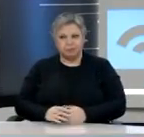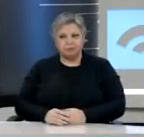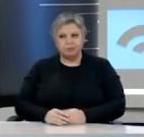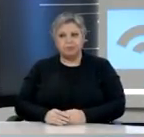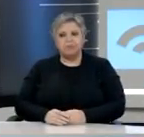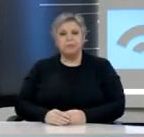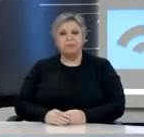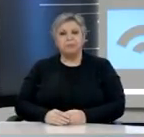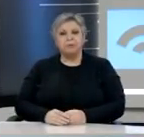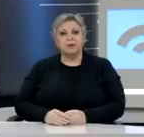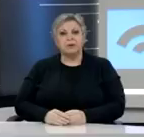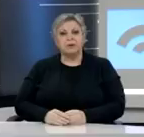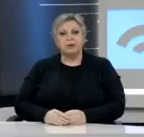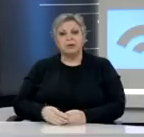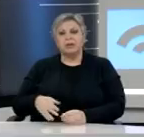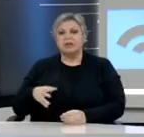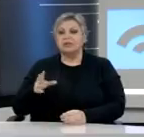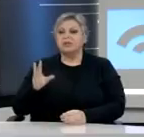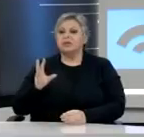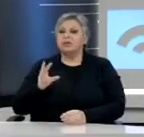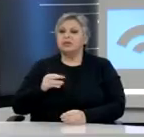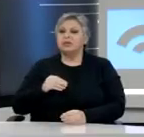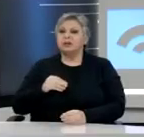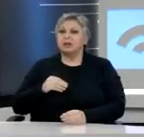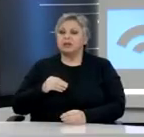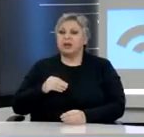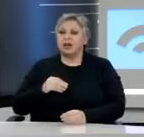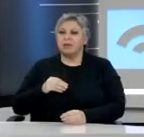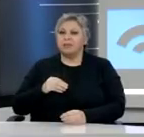Όχι για την ουσία, αλλά να ενημερώσω